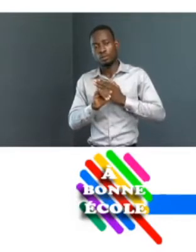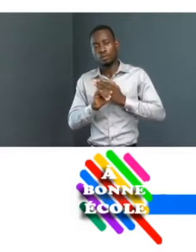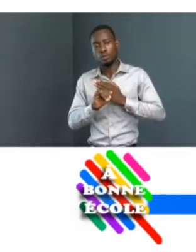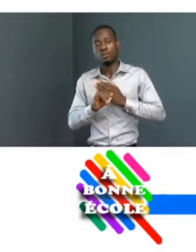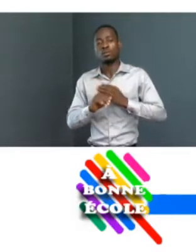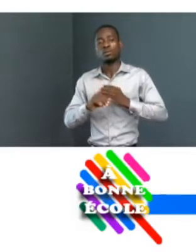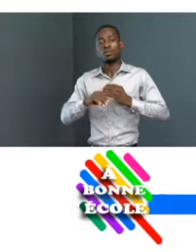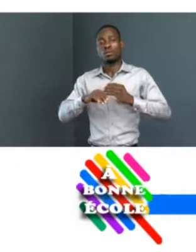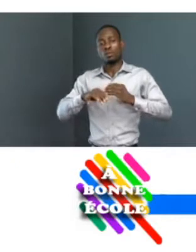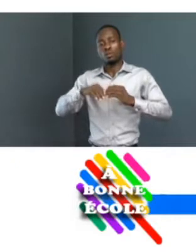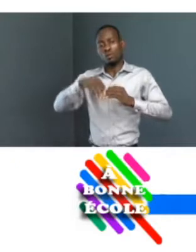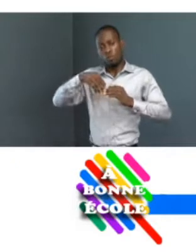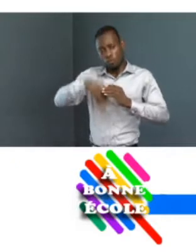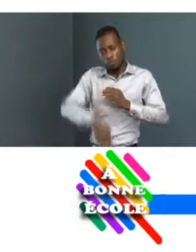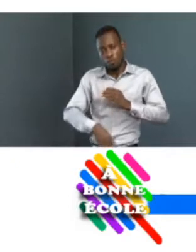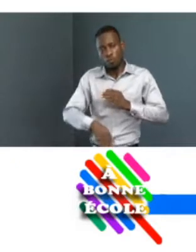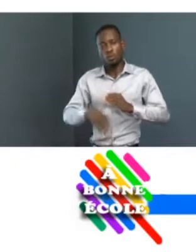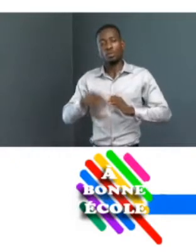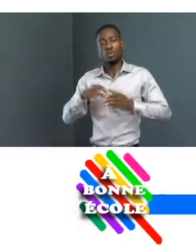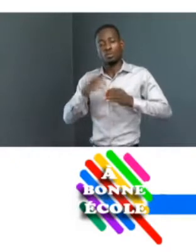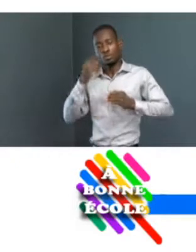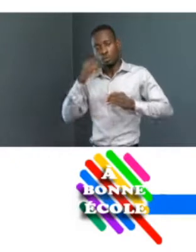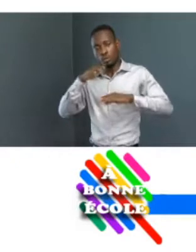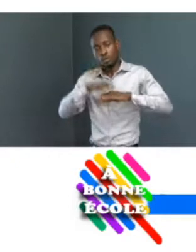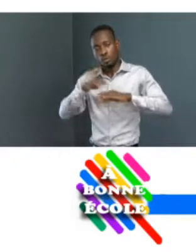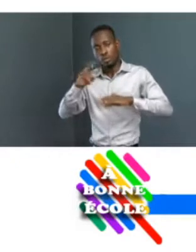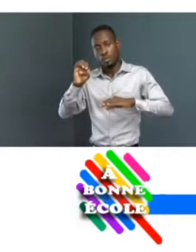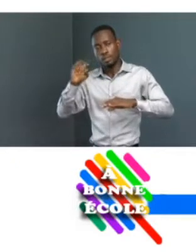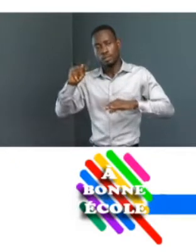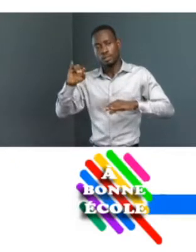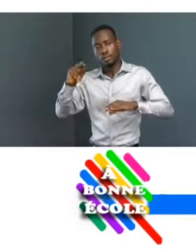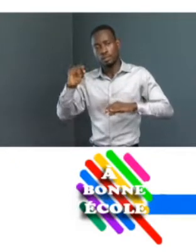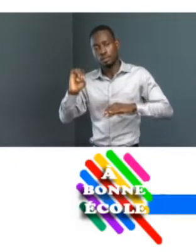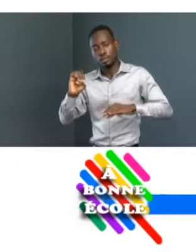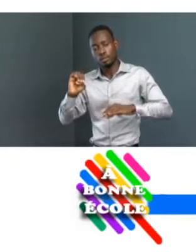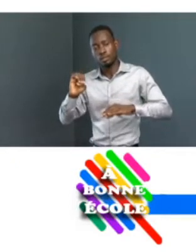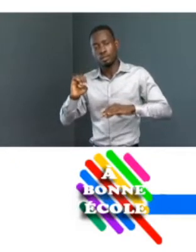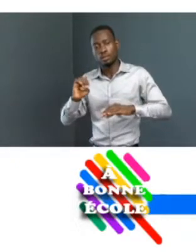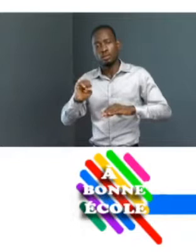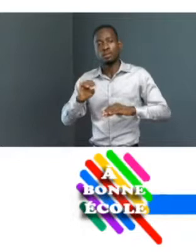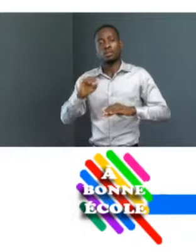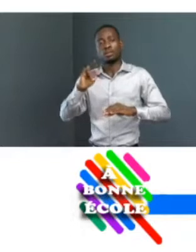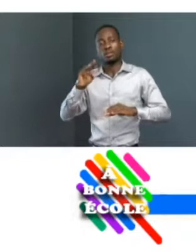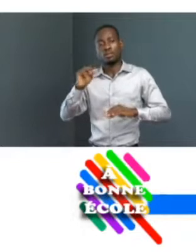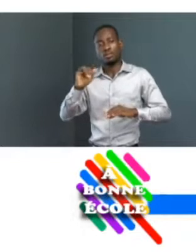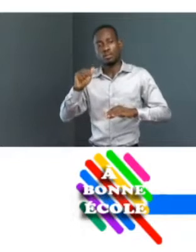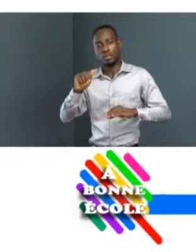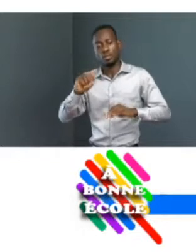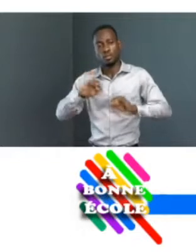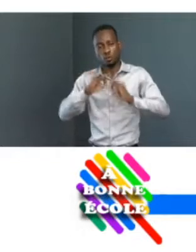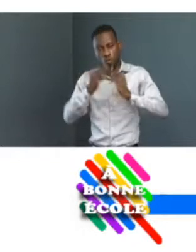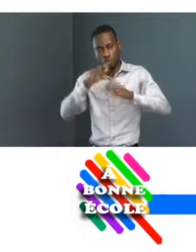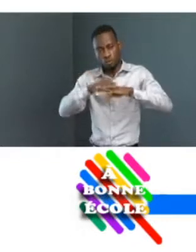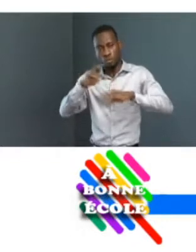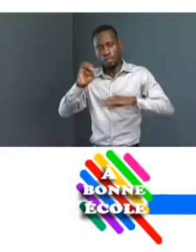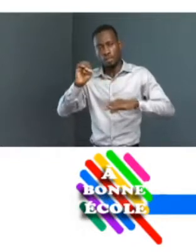fond de l'œil, sur la rétine. Et l'image se forme sur la rétine. Cette